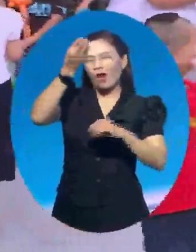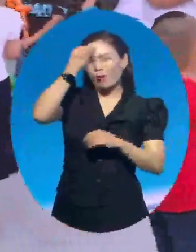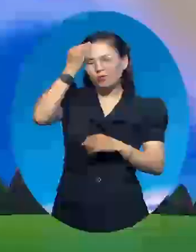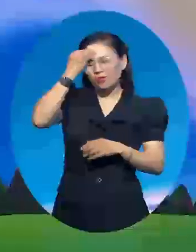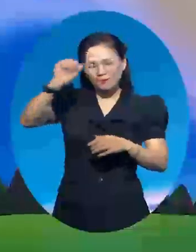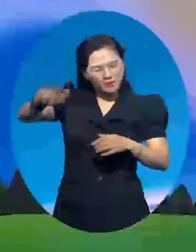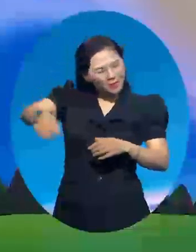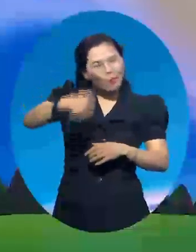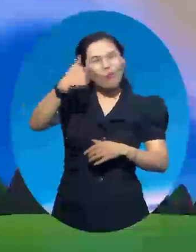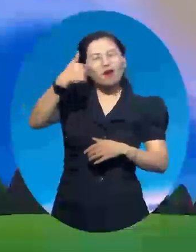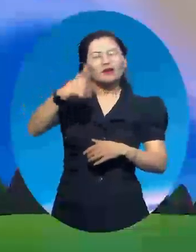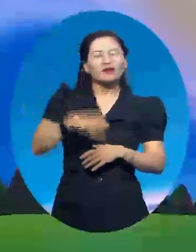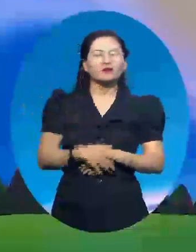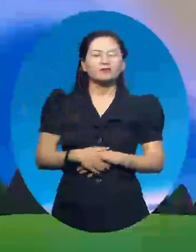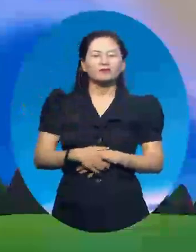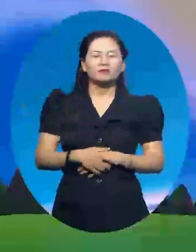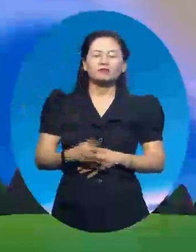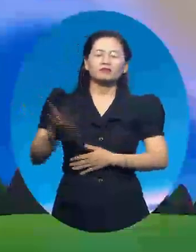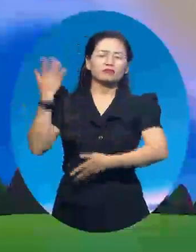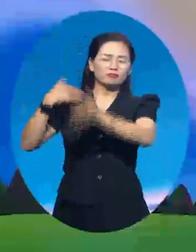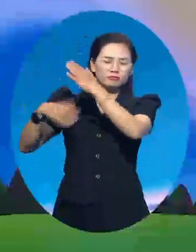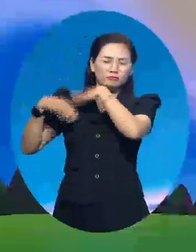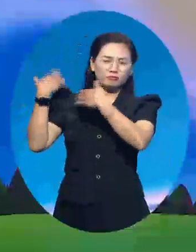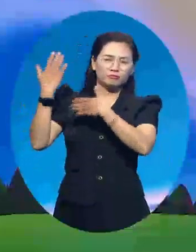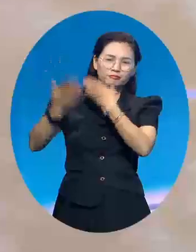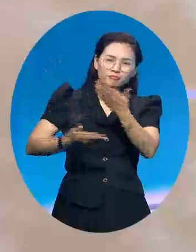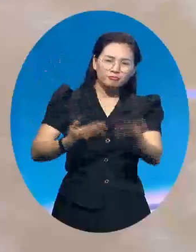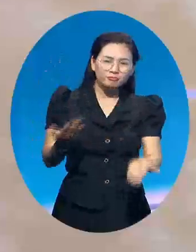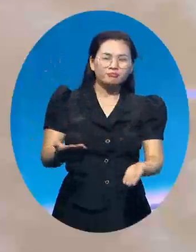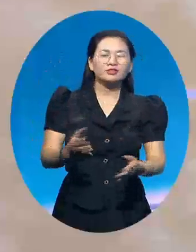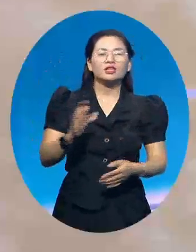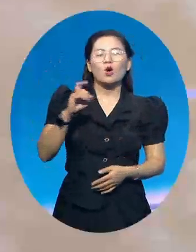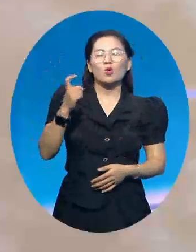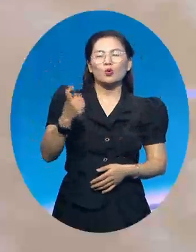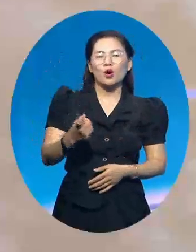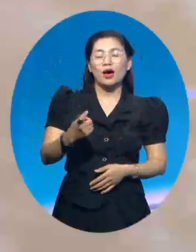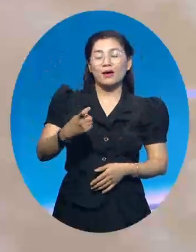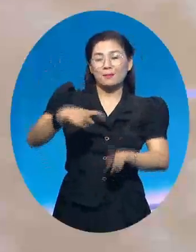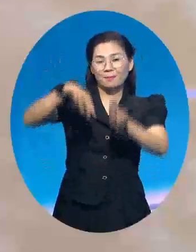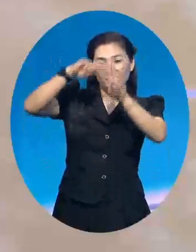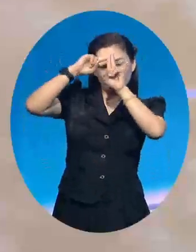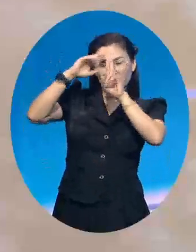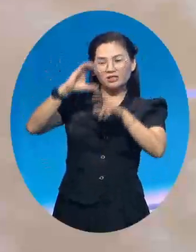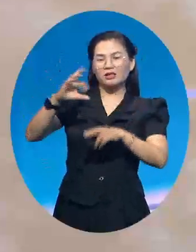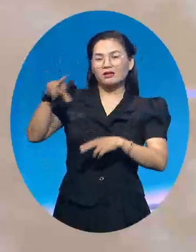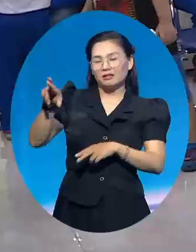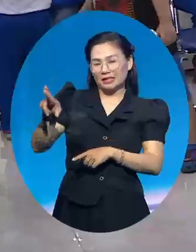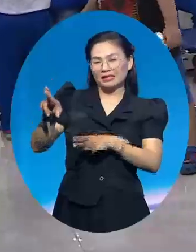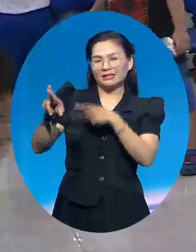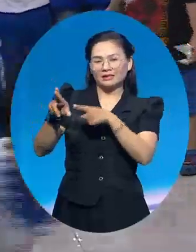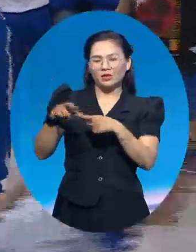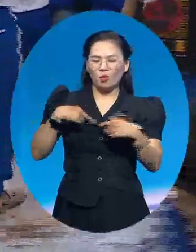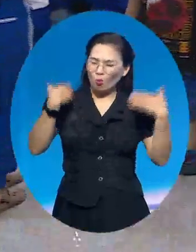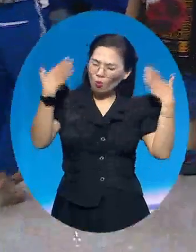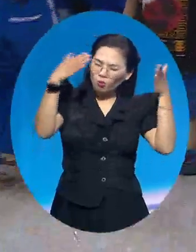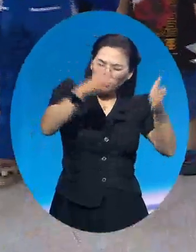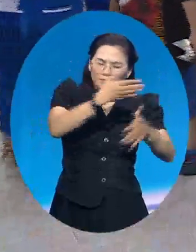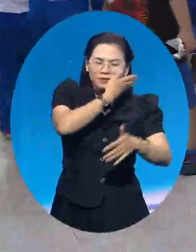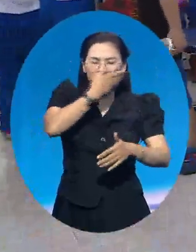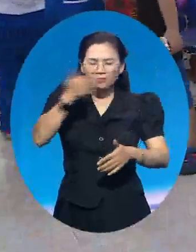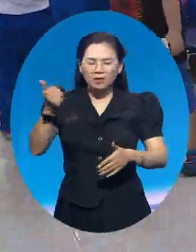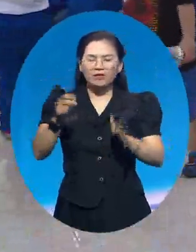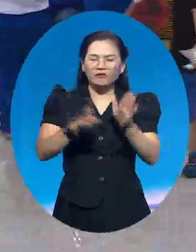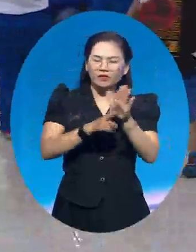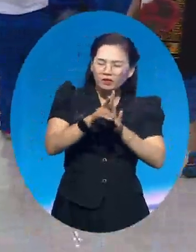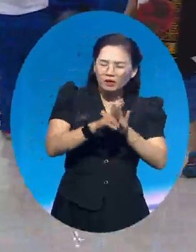tiến bộ hơn. Trong những năm qua, Ban Giám đốc, Ban Chấp hành Công đoàn Bệnh viện Chợ Rẫy luôn dành những tình cảm, sự quan tâm đặc biệt cả về